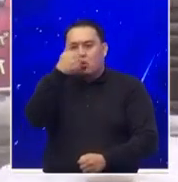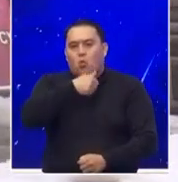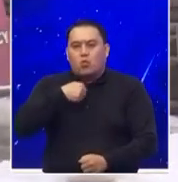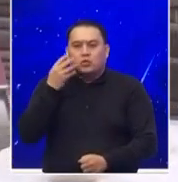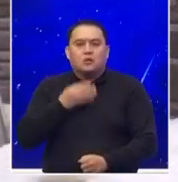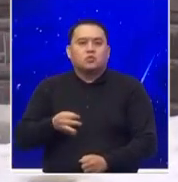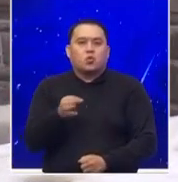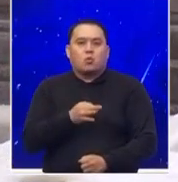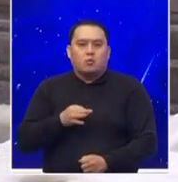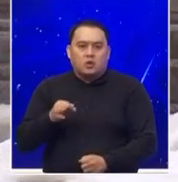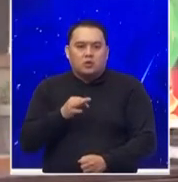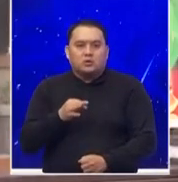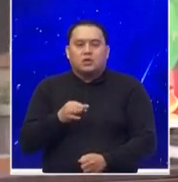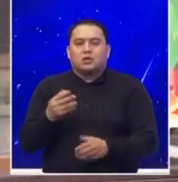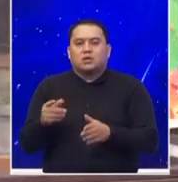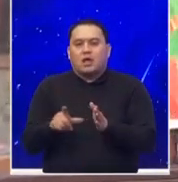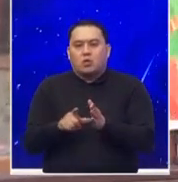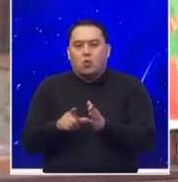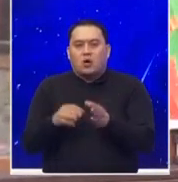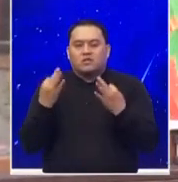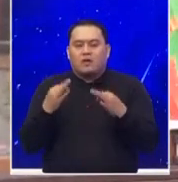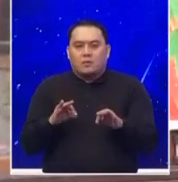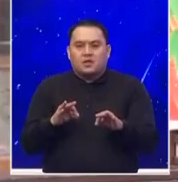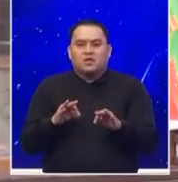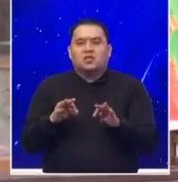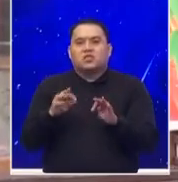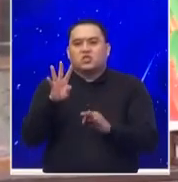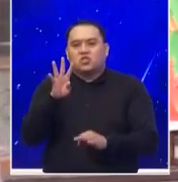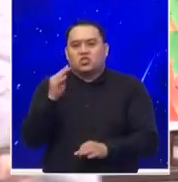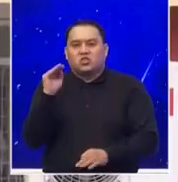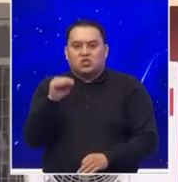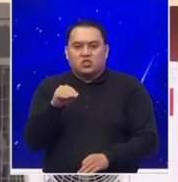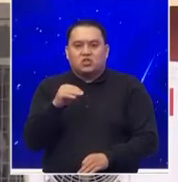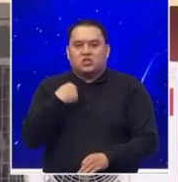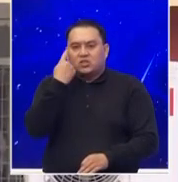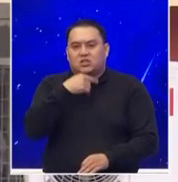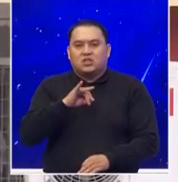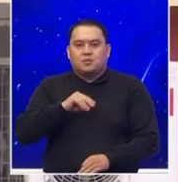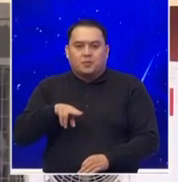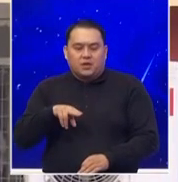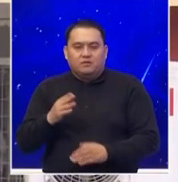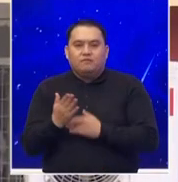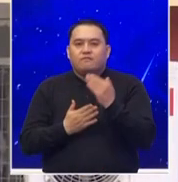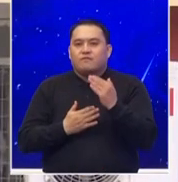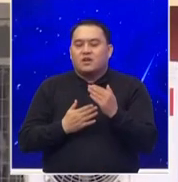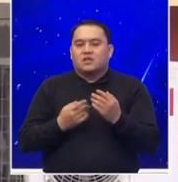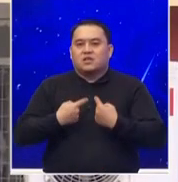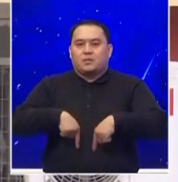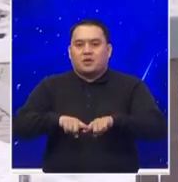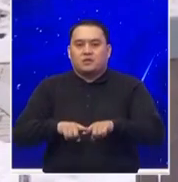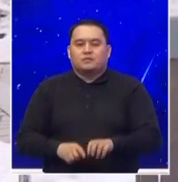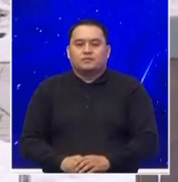в Алматинской области от подоходного налога освобождены почти 4500 юридических лиц и свыше 100 тысяч